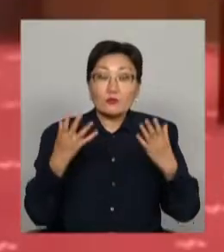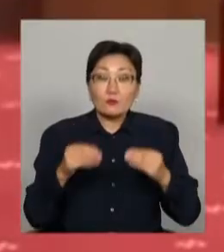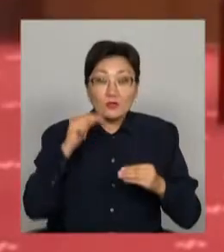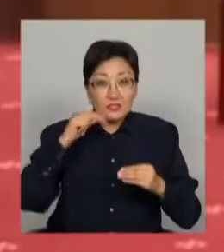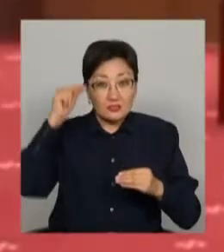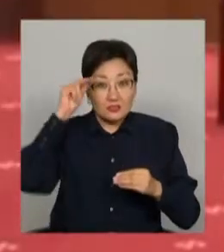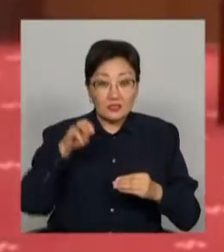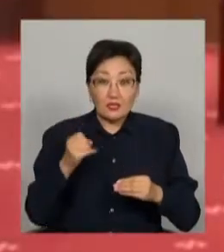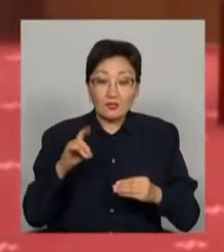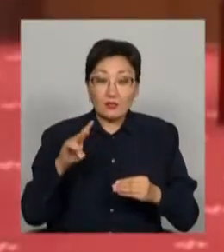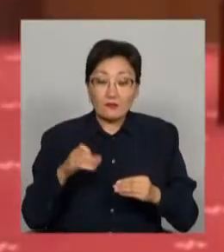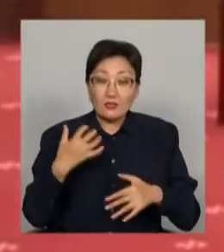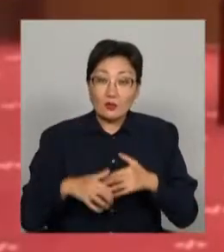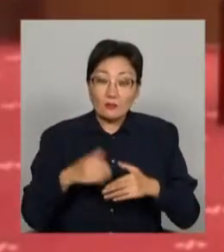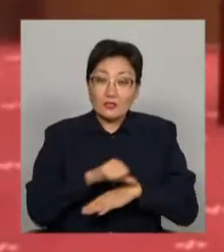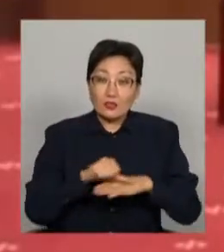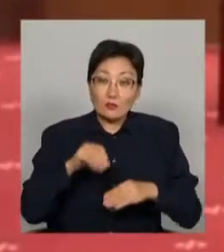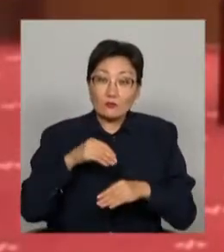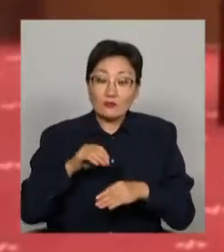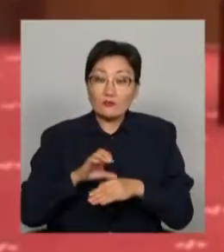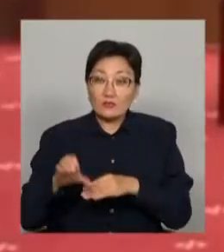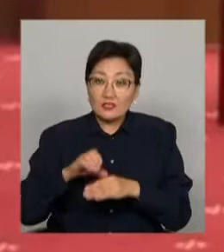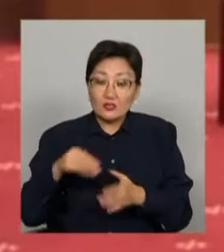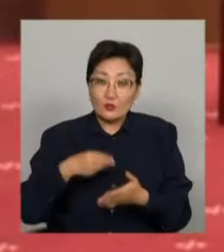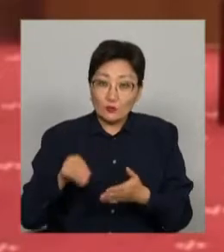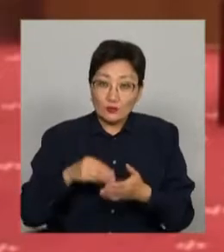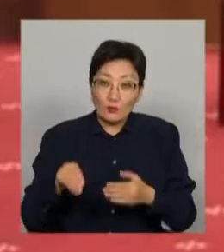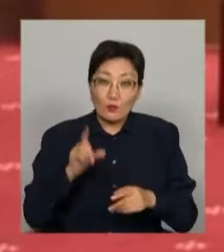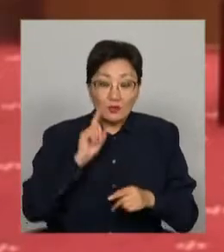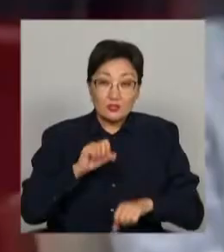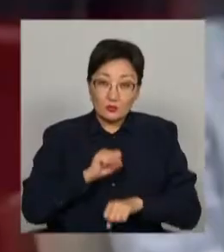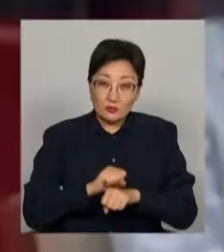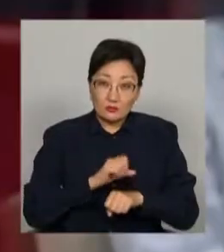Қытай мен Тайвань арасындағы импорт пен экспорт та уақытша тоқтатылды.